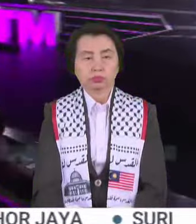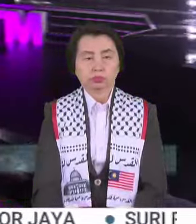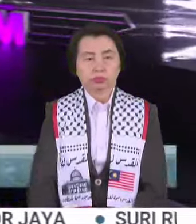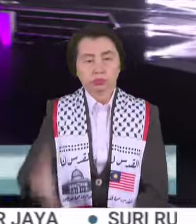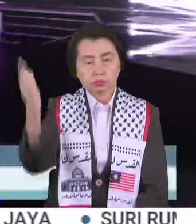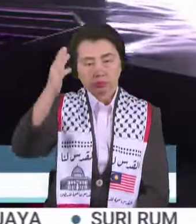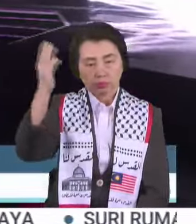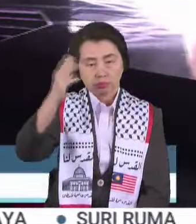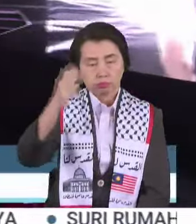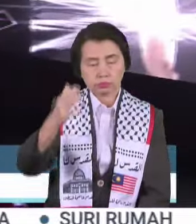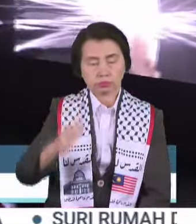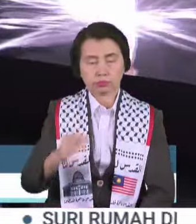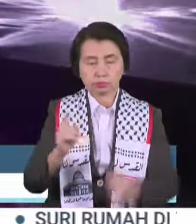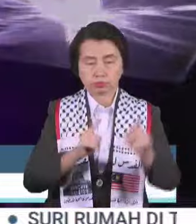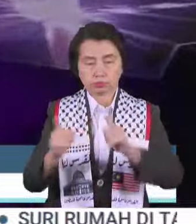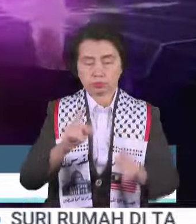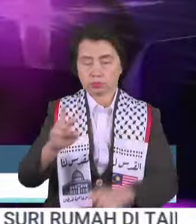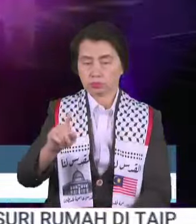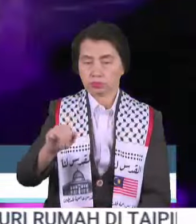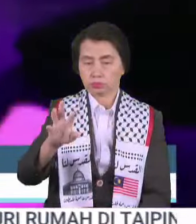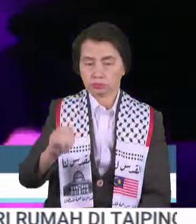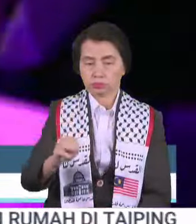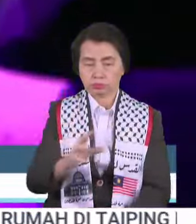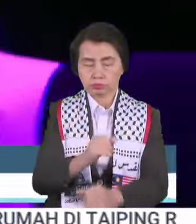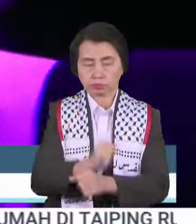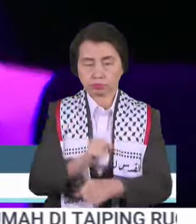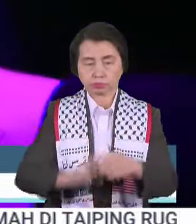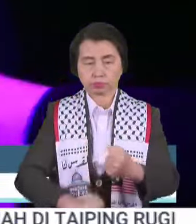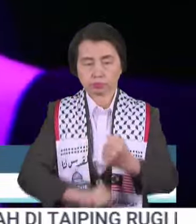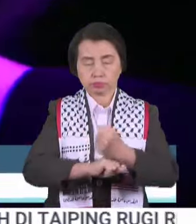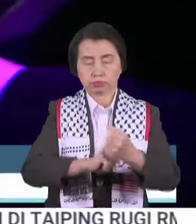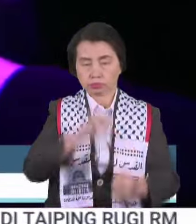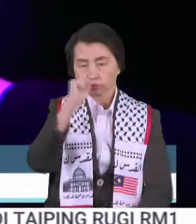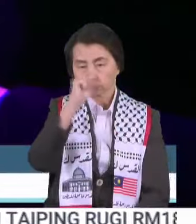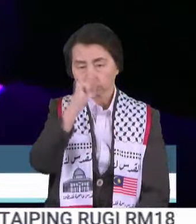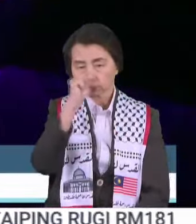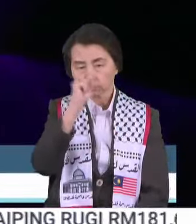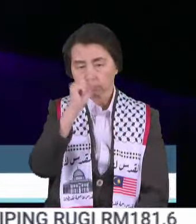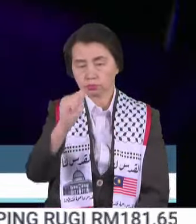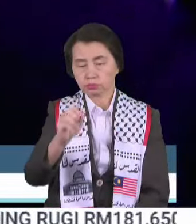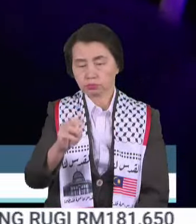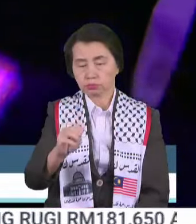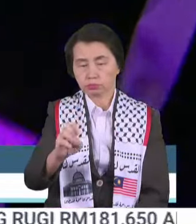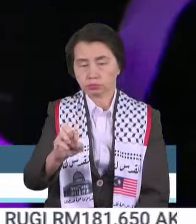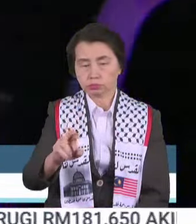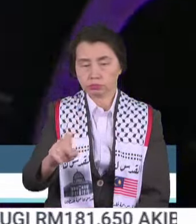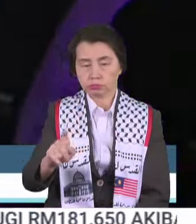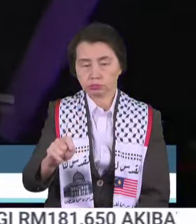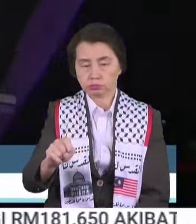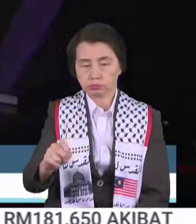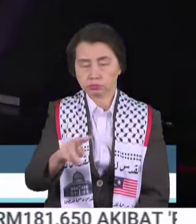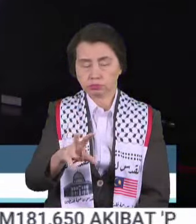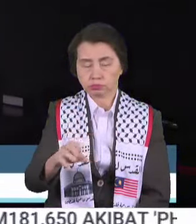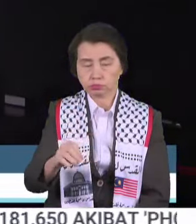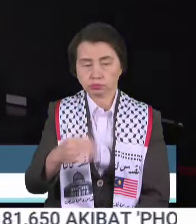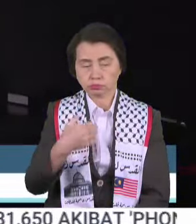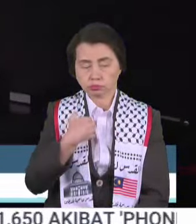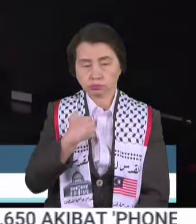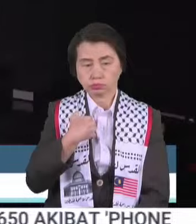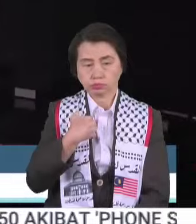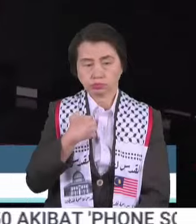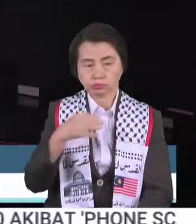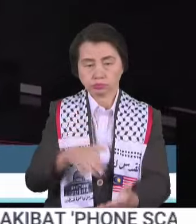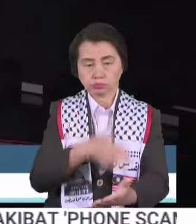Konsert akhir bintang RTM 2024 itu turut mendapat sokongan penyanyi Angi Marito yang popular dengan lagu Tak Segampang